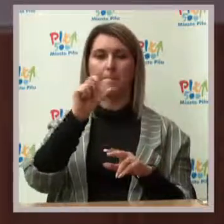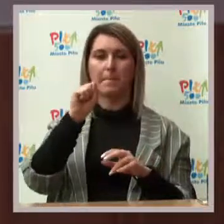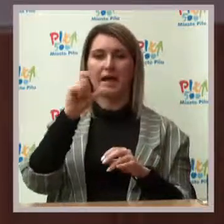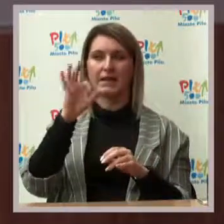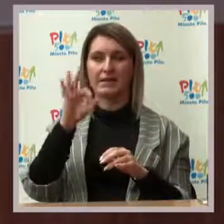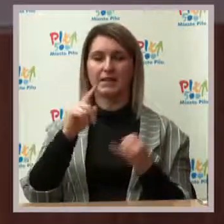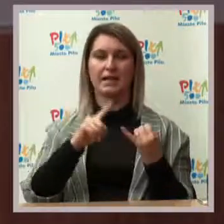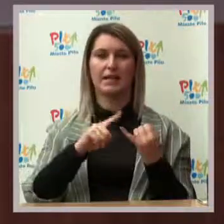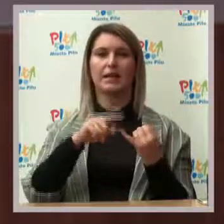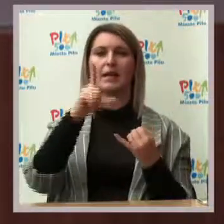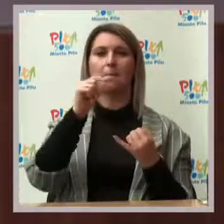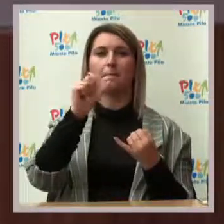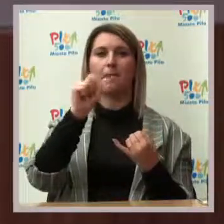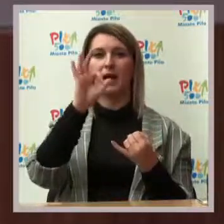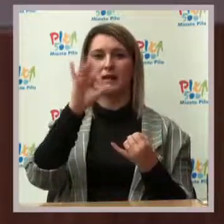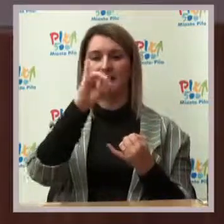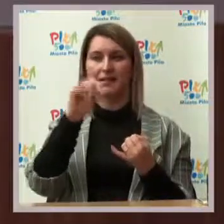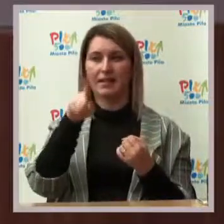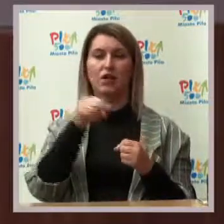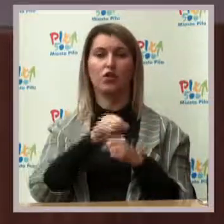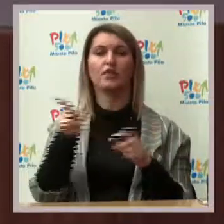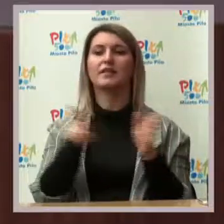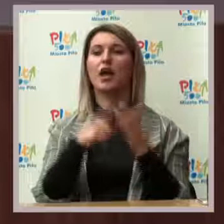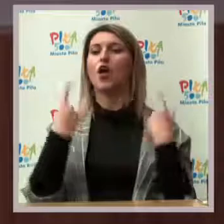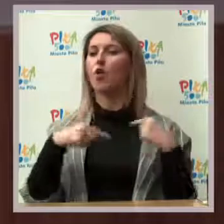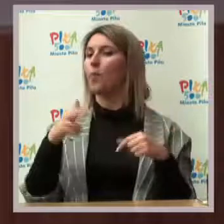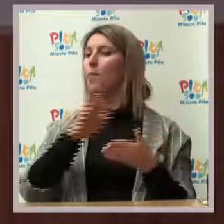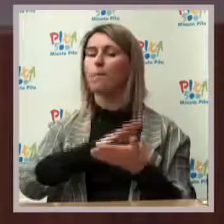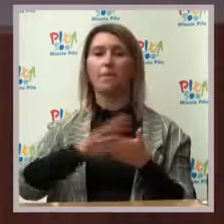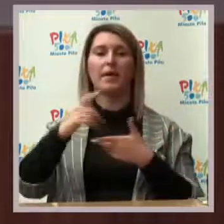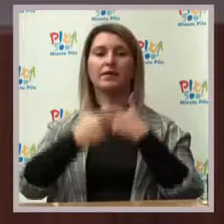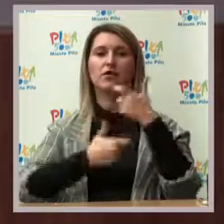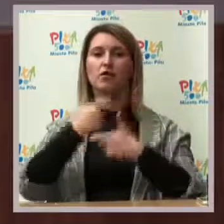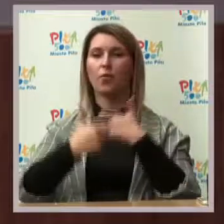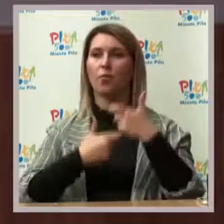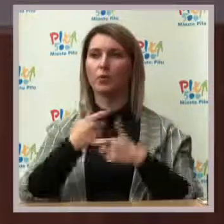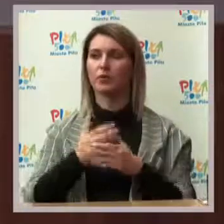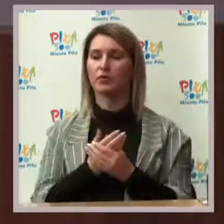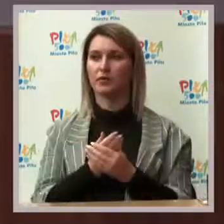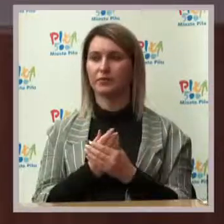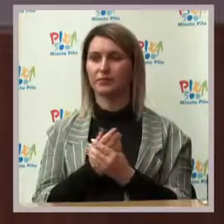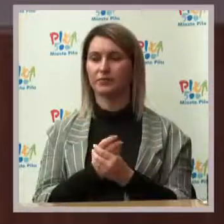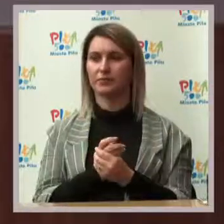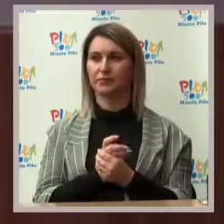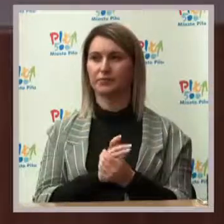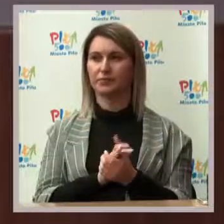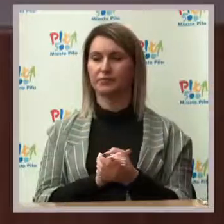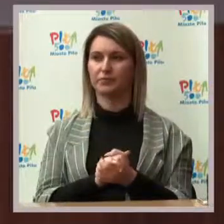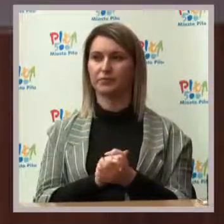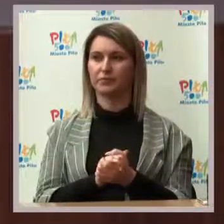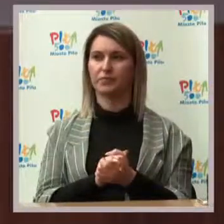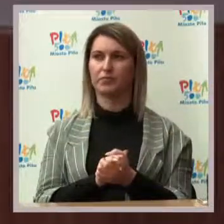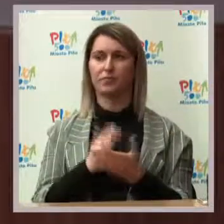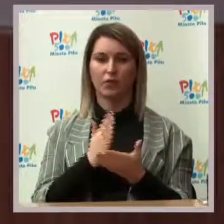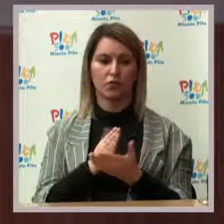które są kierowane do osób bezrobotnych. Akurat w przypadku tylko jednego z tych programów ponad 200